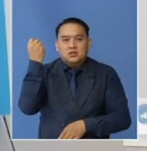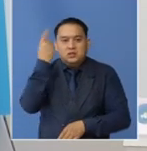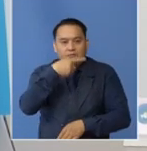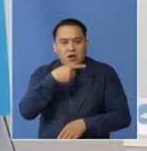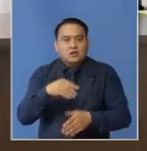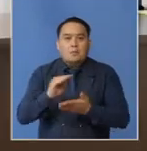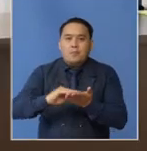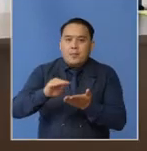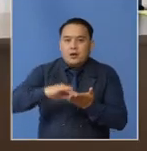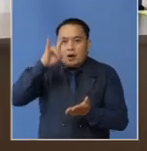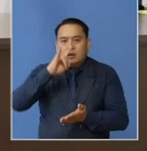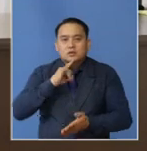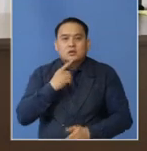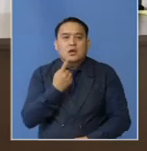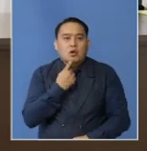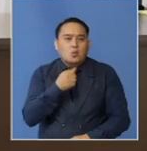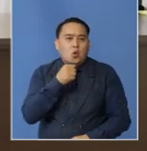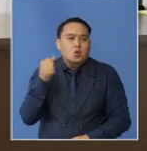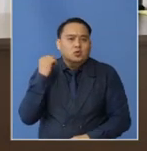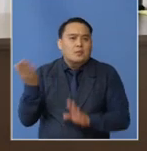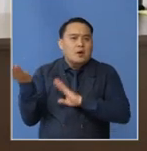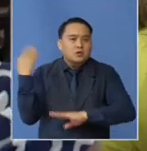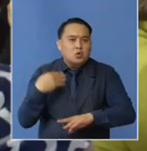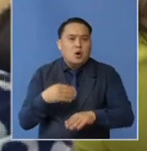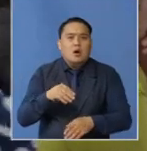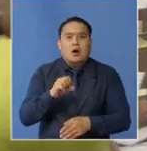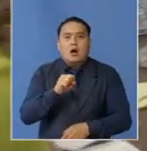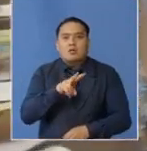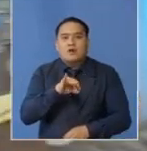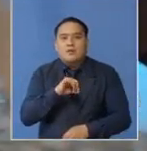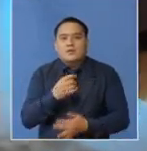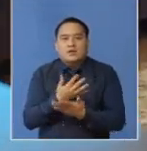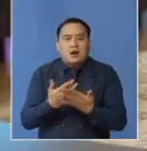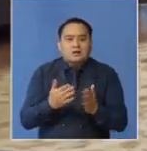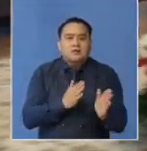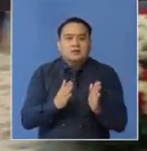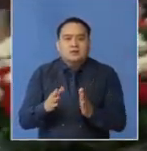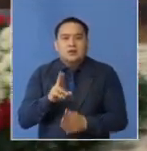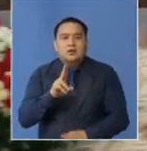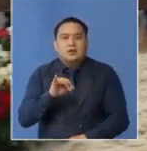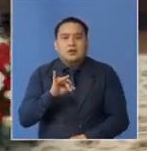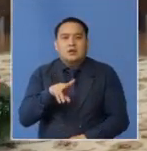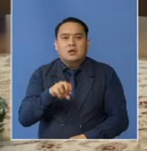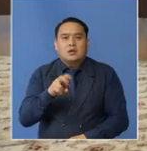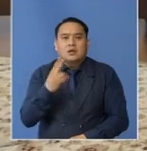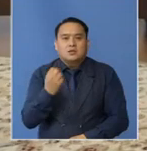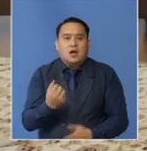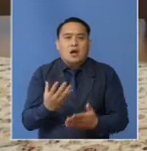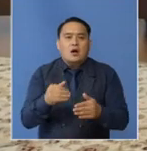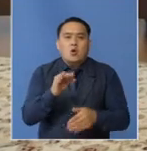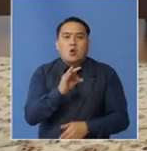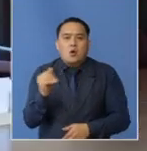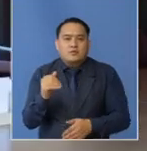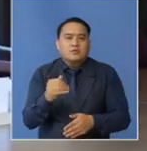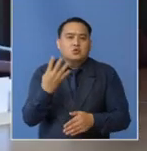для письменности казахского языка в прошлом использовались алфавиты разнообразных систем. Кириллица официально была принята в